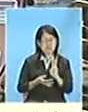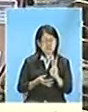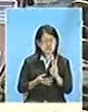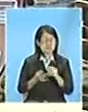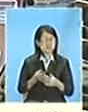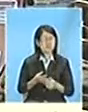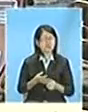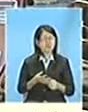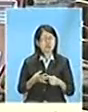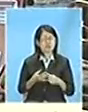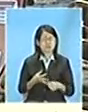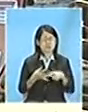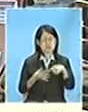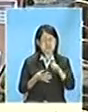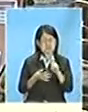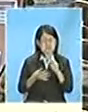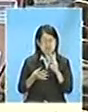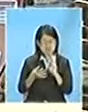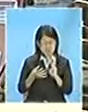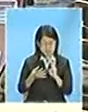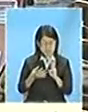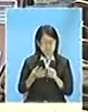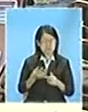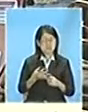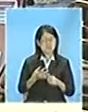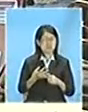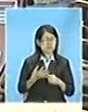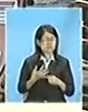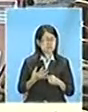รณ์นายประวิทย์จันทาประภาวัตร